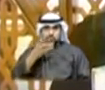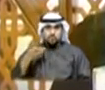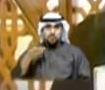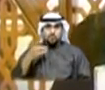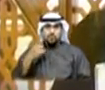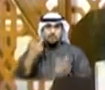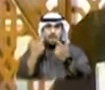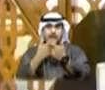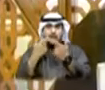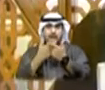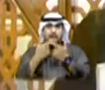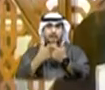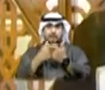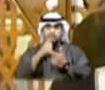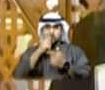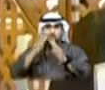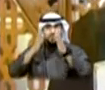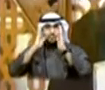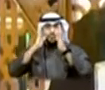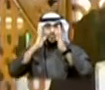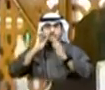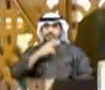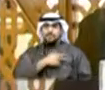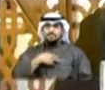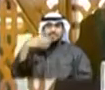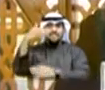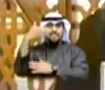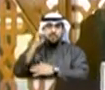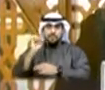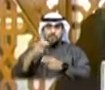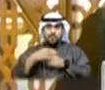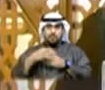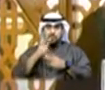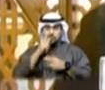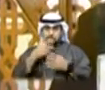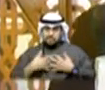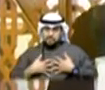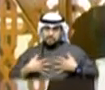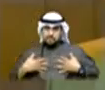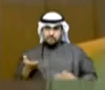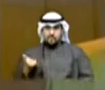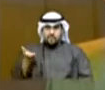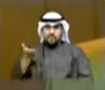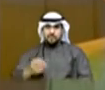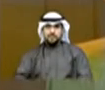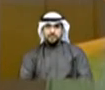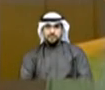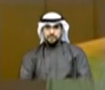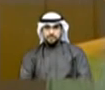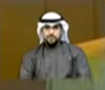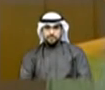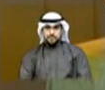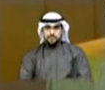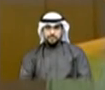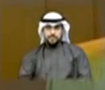الكويت ممثلة في سعادة السفير على استضافته لنا ونشعر بالفخر والتكريم. دأبت سفارة